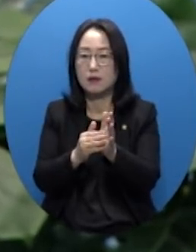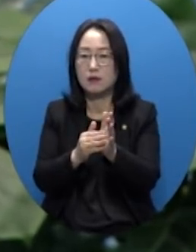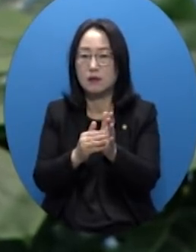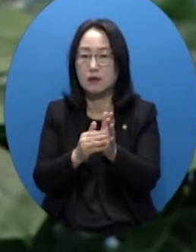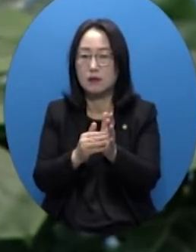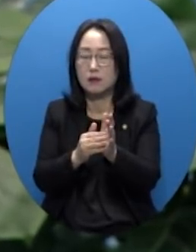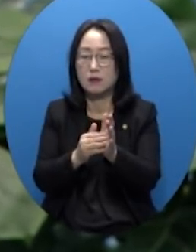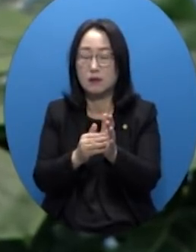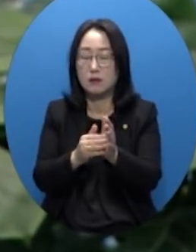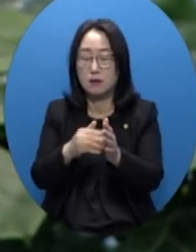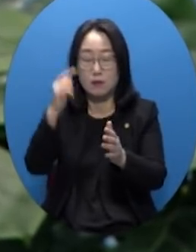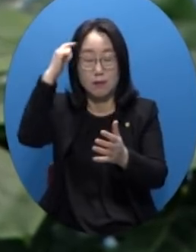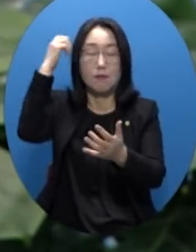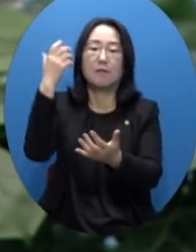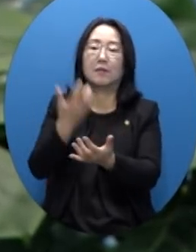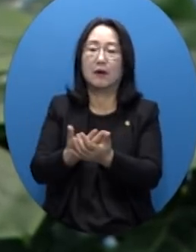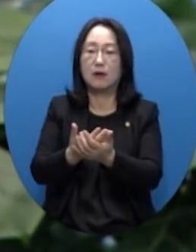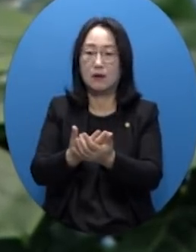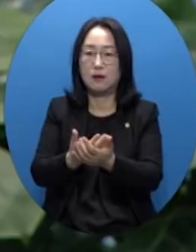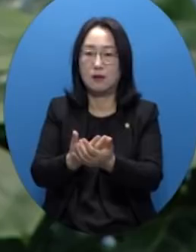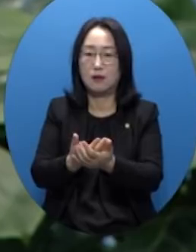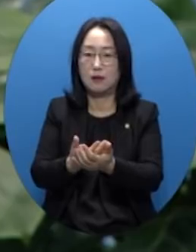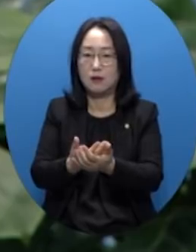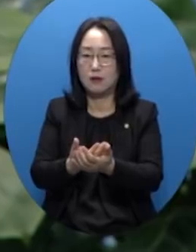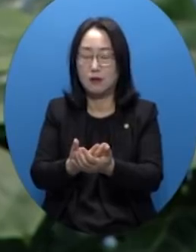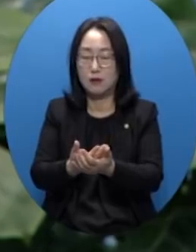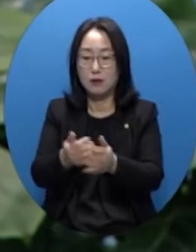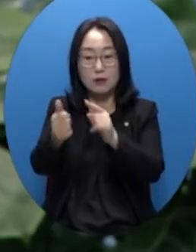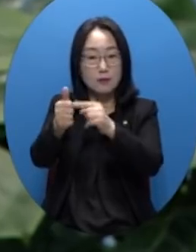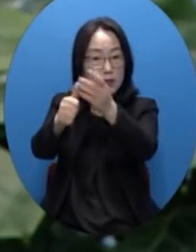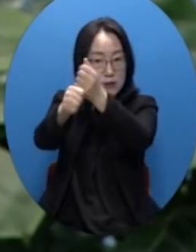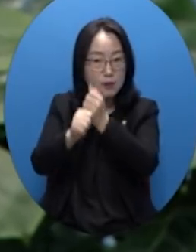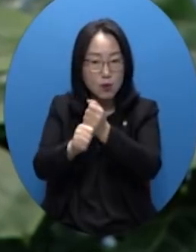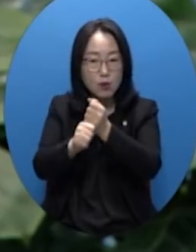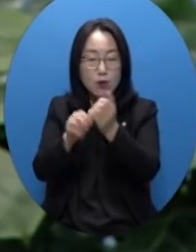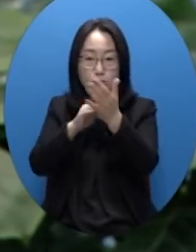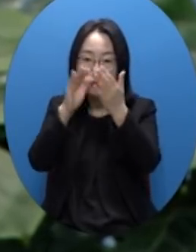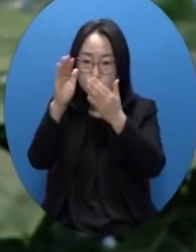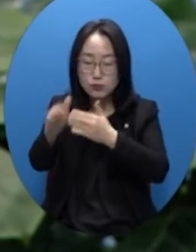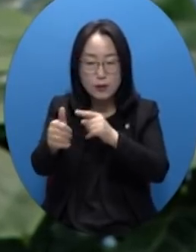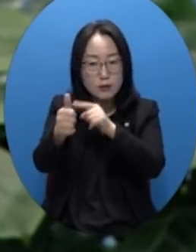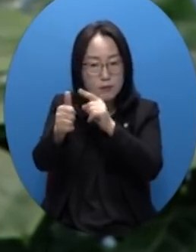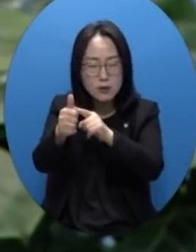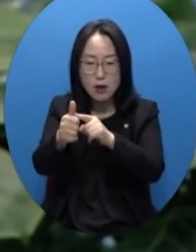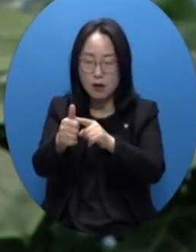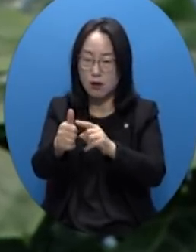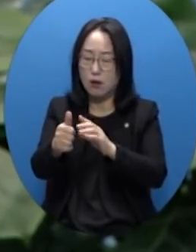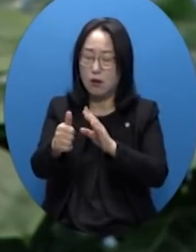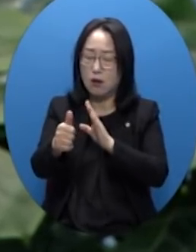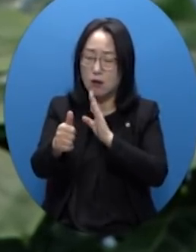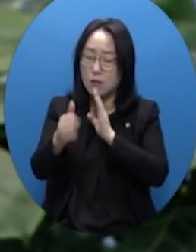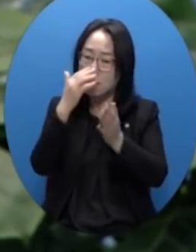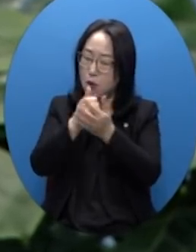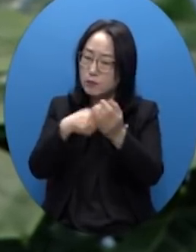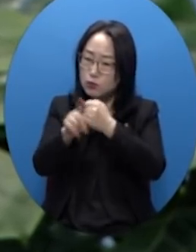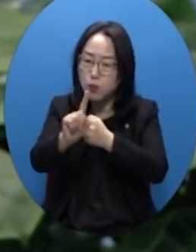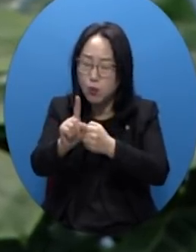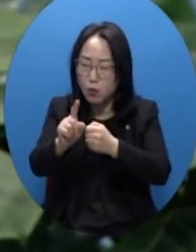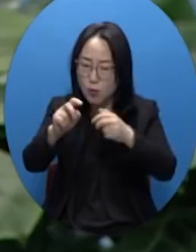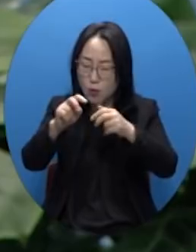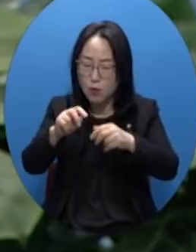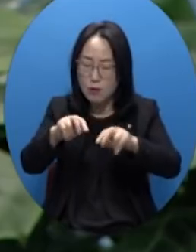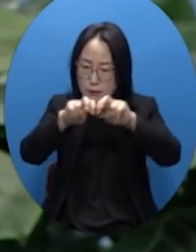추격에 사건이 벌어지고 난 다음 미국의 심리학자들이 빠는 사람들이 이 사람에 대해서 영과 시작했습니다 보니까